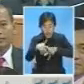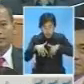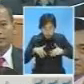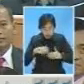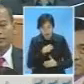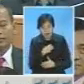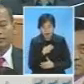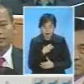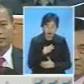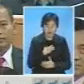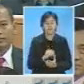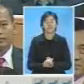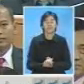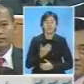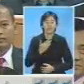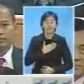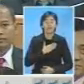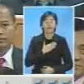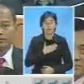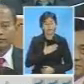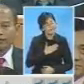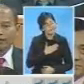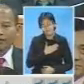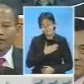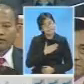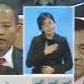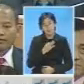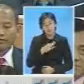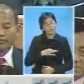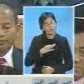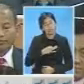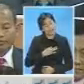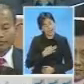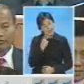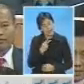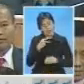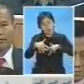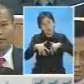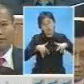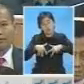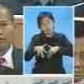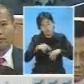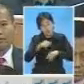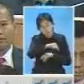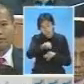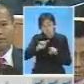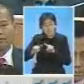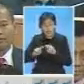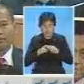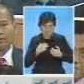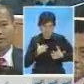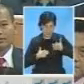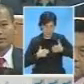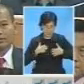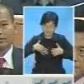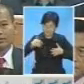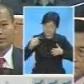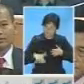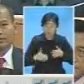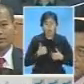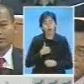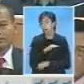โดยเฉพาะอย่างยิ่งเราเองครับทนไม่ได้หรอกครับที่จะเห็นพี่น้องประชาชนนั้นได้รับความยากลำบากแล้วเ